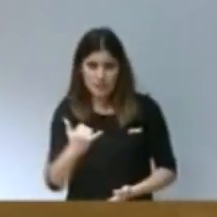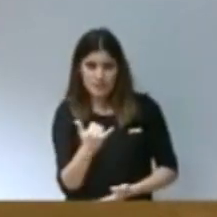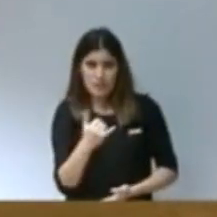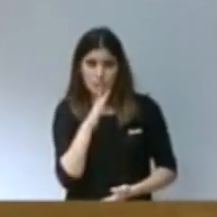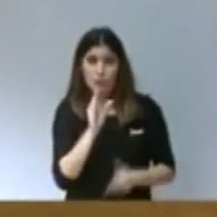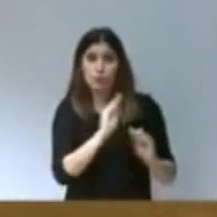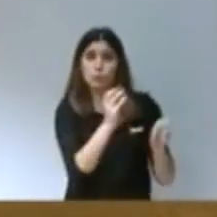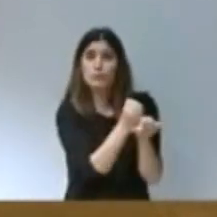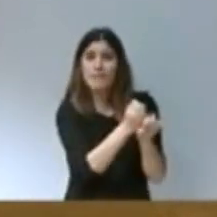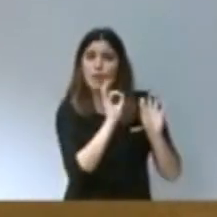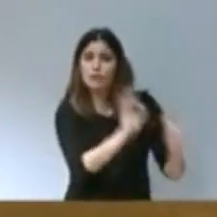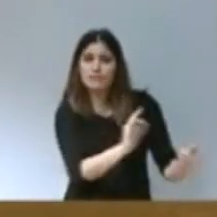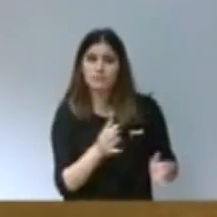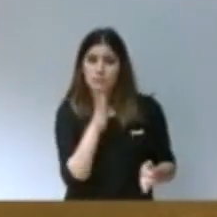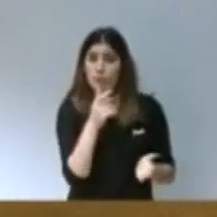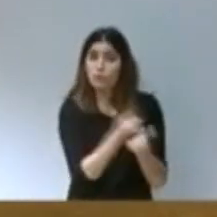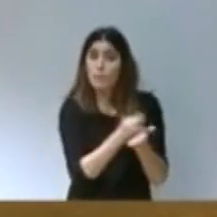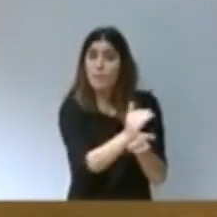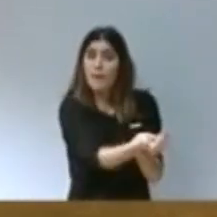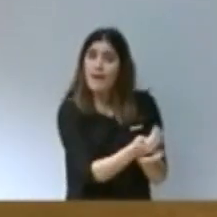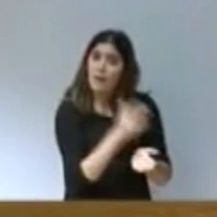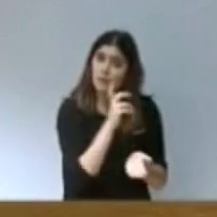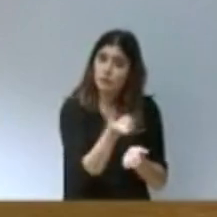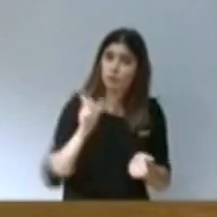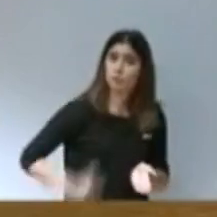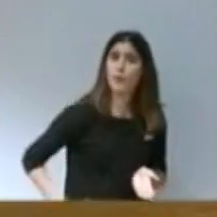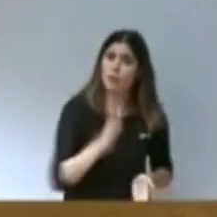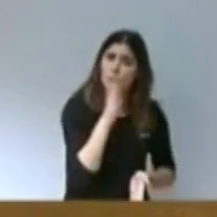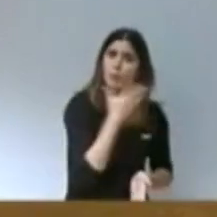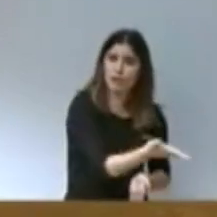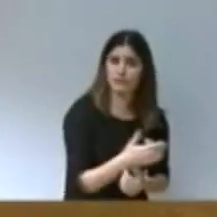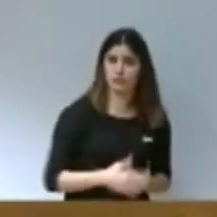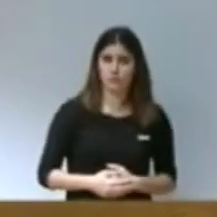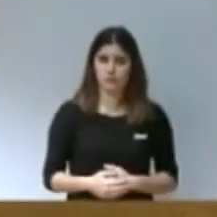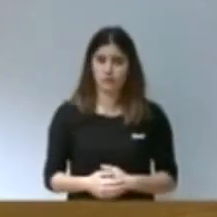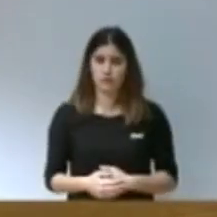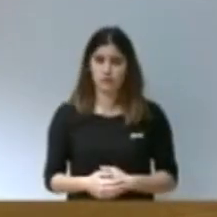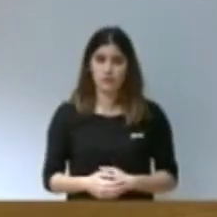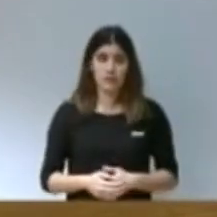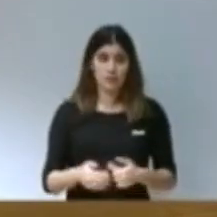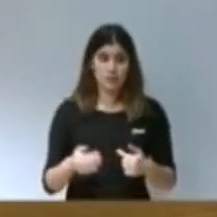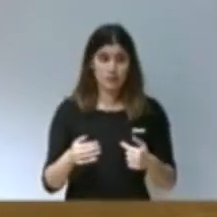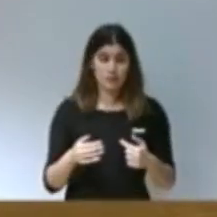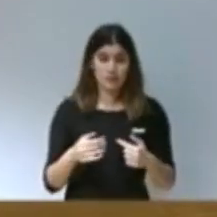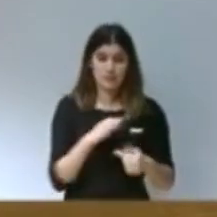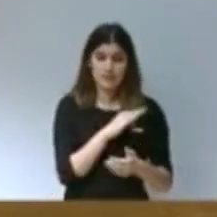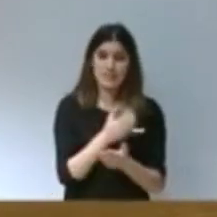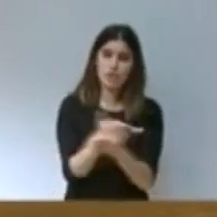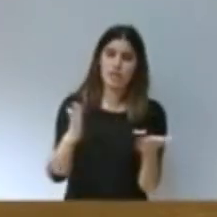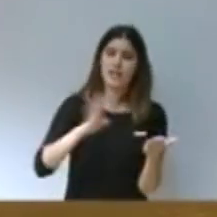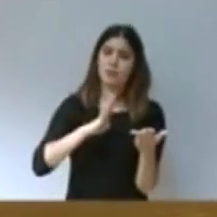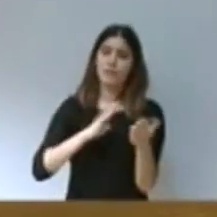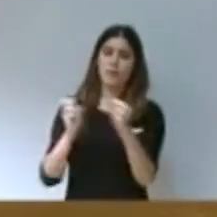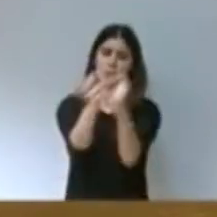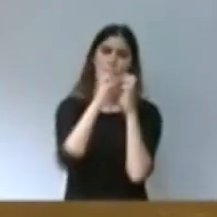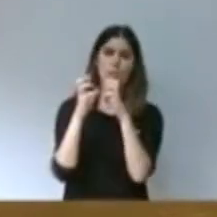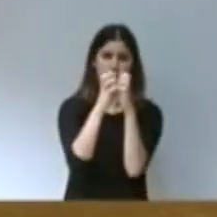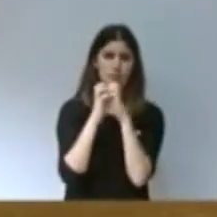per això és la seva feina. I per això li paguen a vostè. Per fer això li paguen a vostè. Senyories.